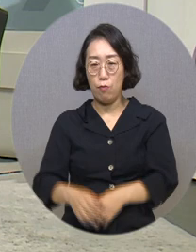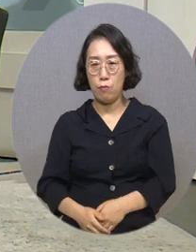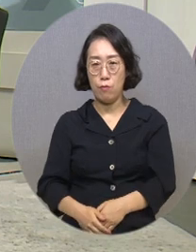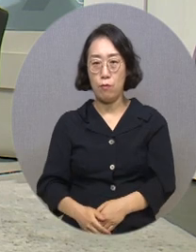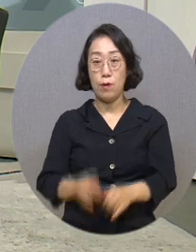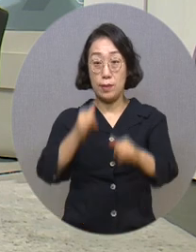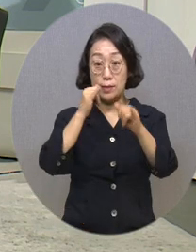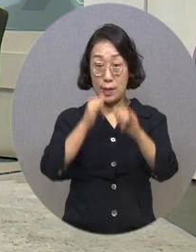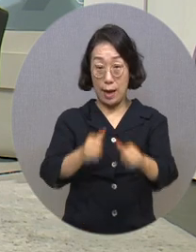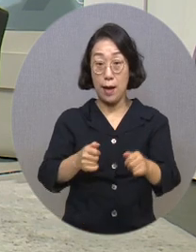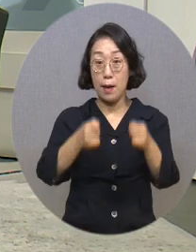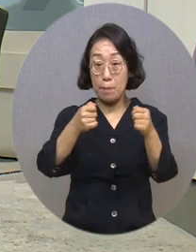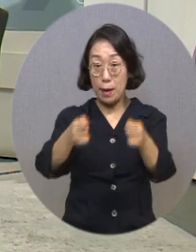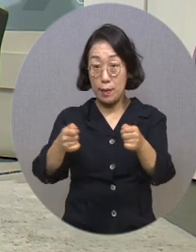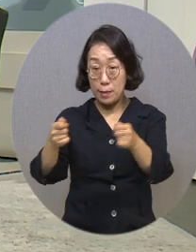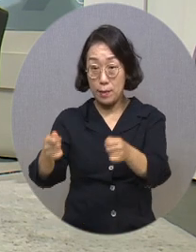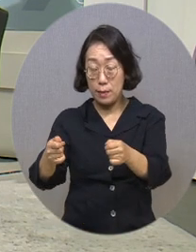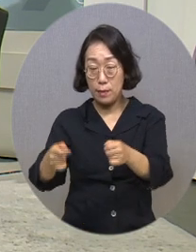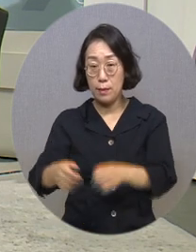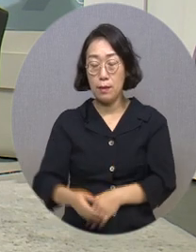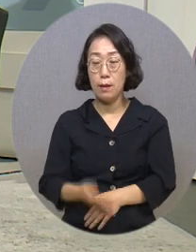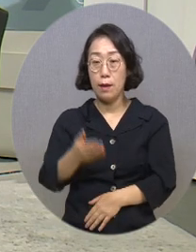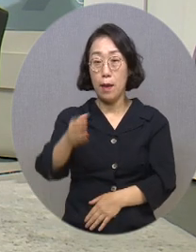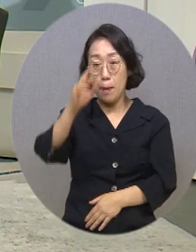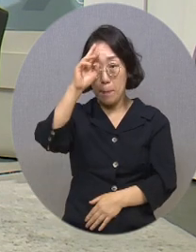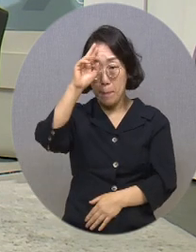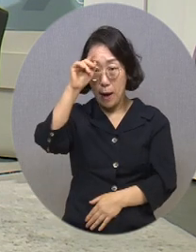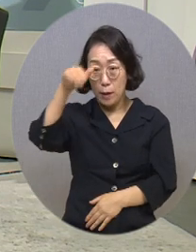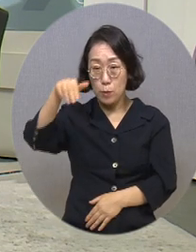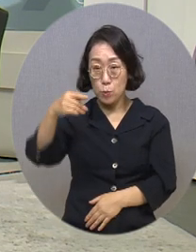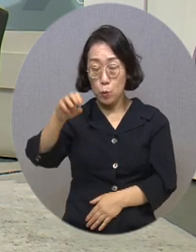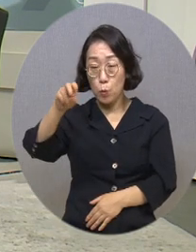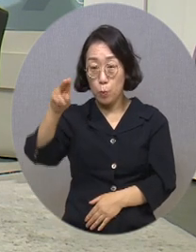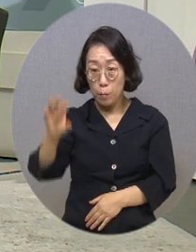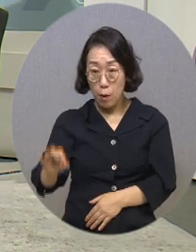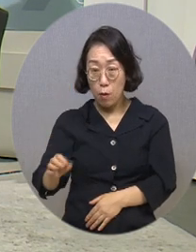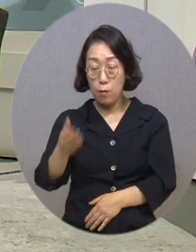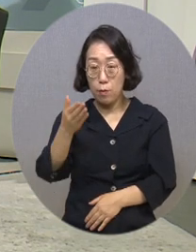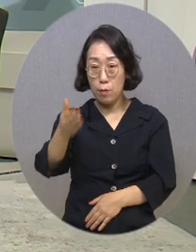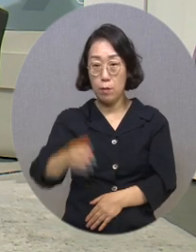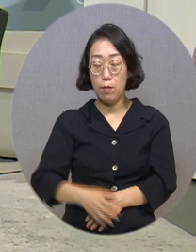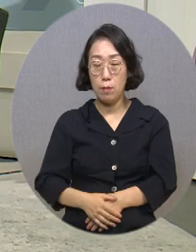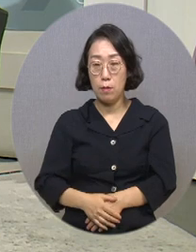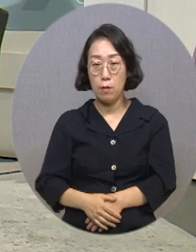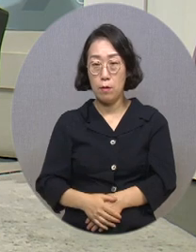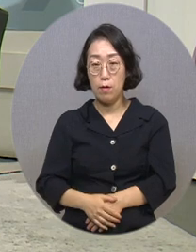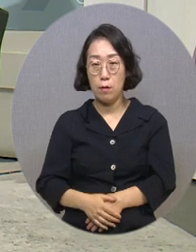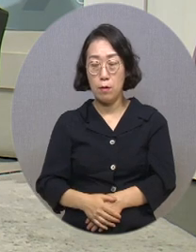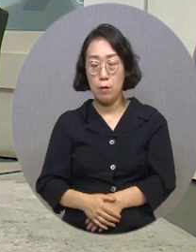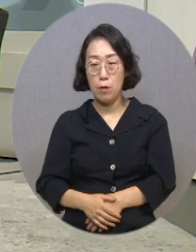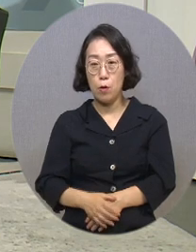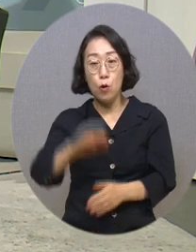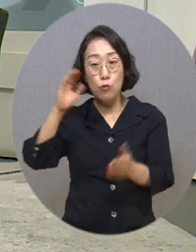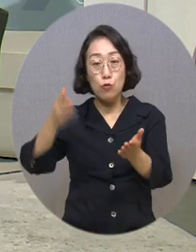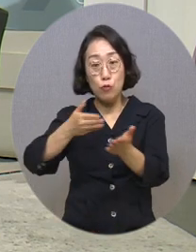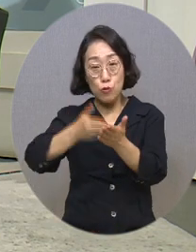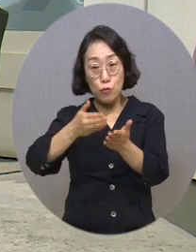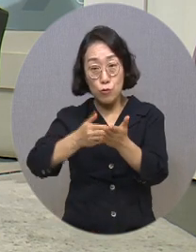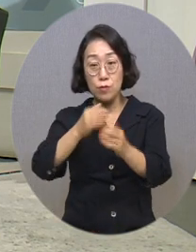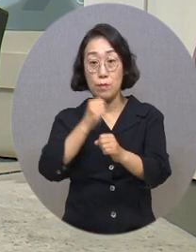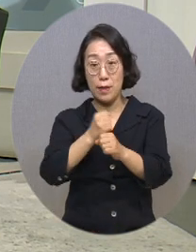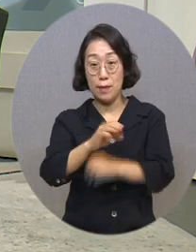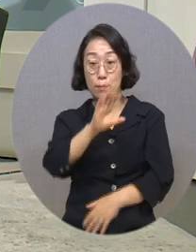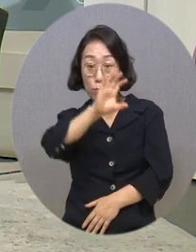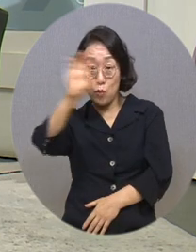수상자가 계셨겠지만은 이번에 박종명 시민 기자께서는 블로그 뉴스를 주로 다루었기 때문에